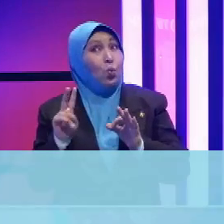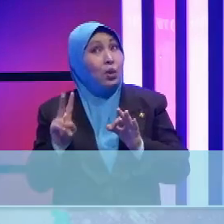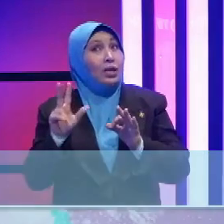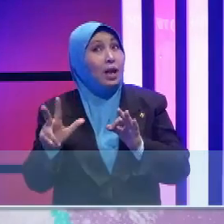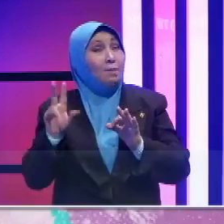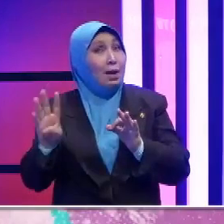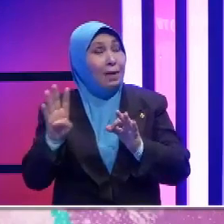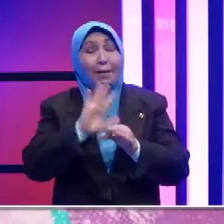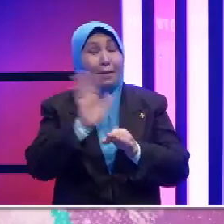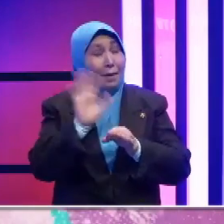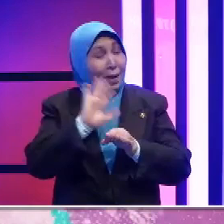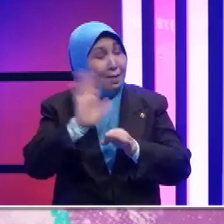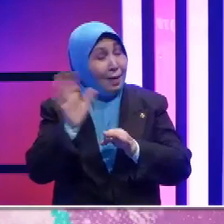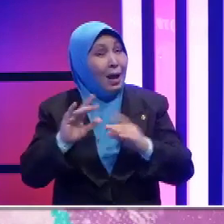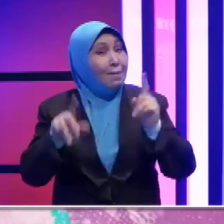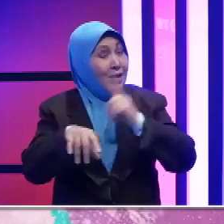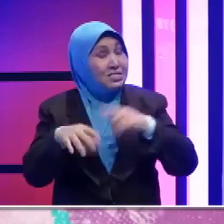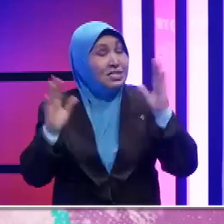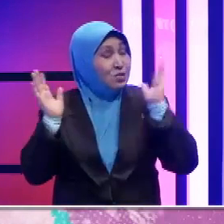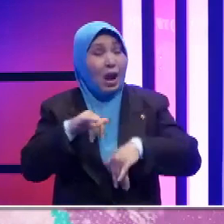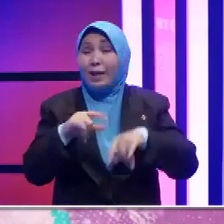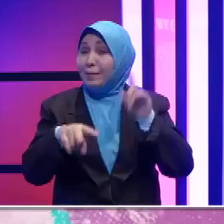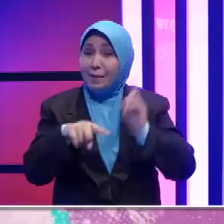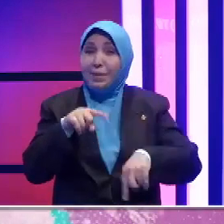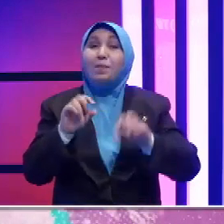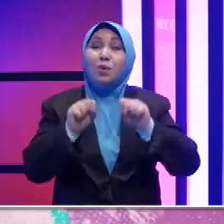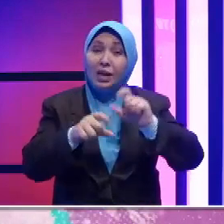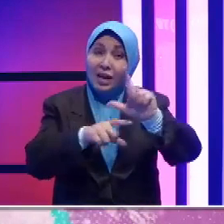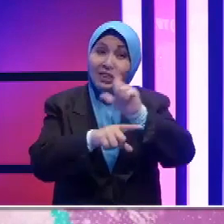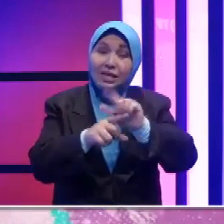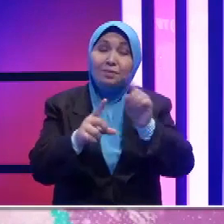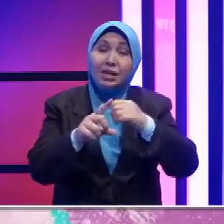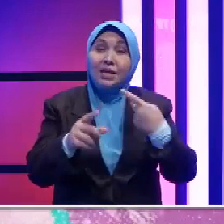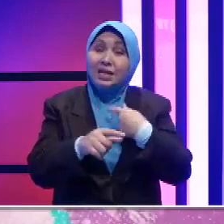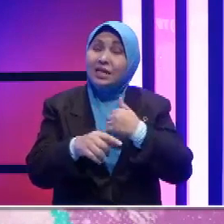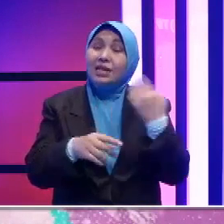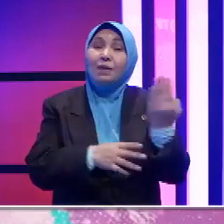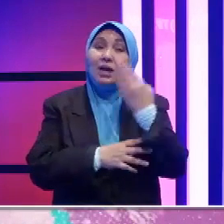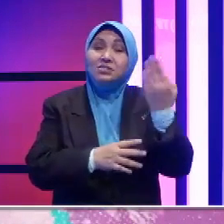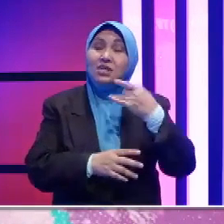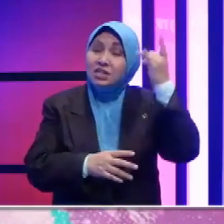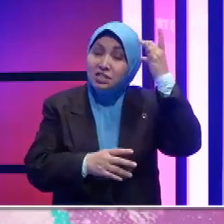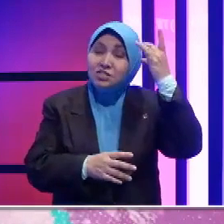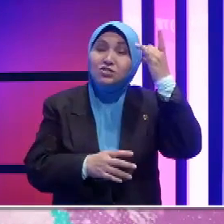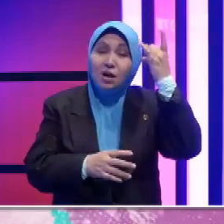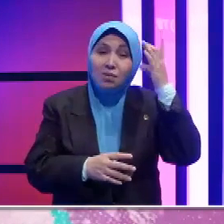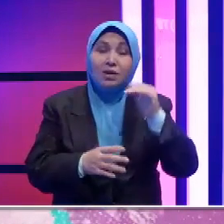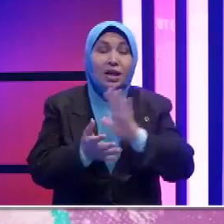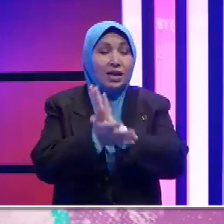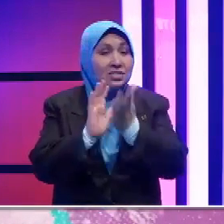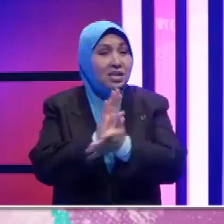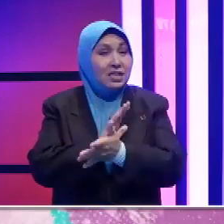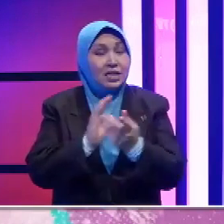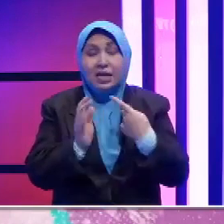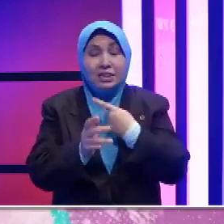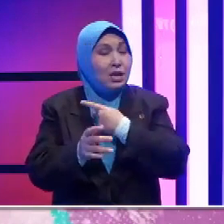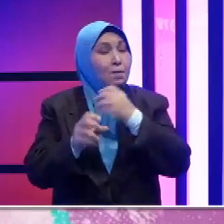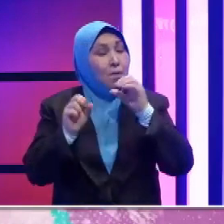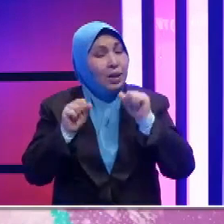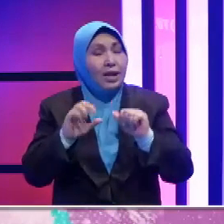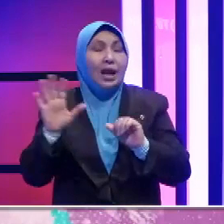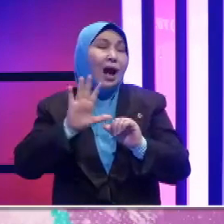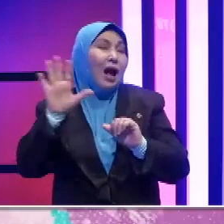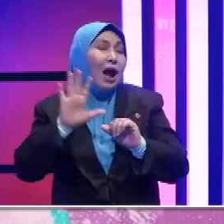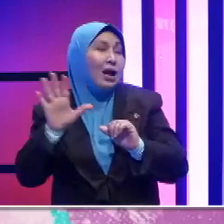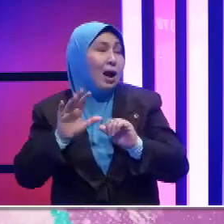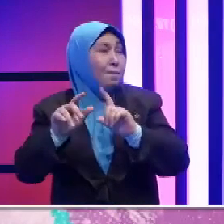apa halus dengan jadi boleh hati dan bilik itu jatuh biasa Insyaallah savator biarkan jadi kita beli-beli agak